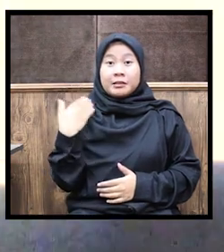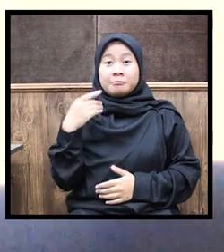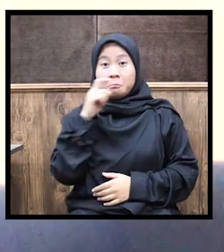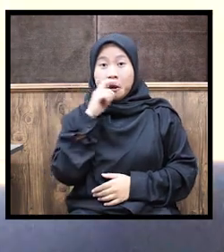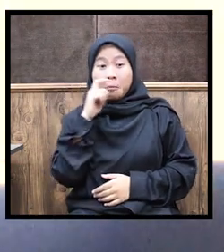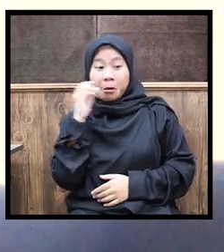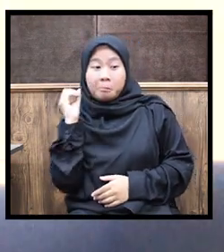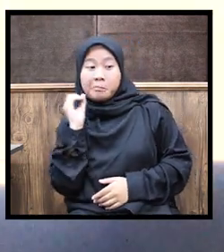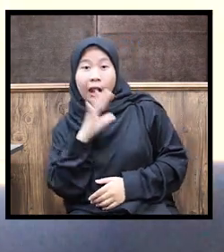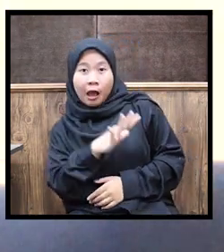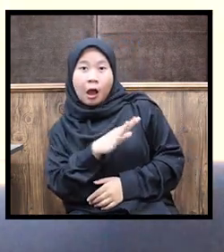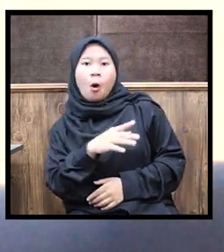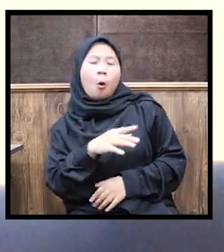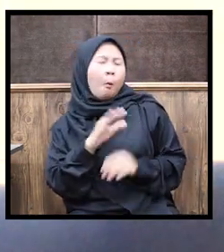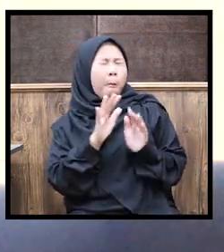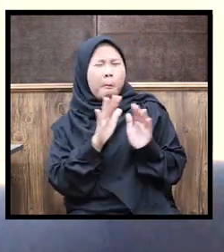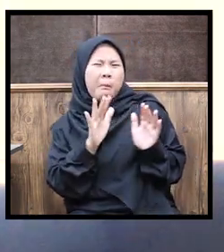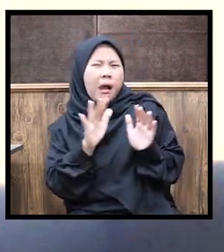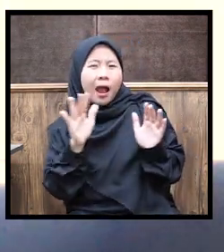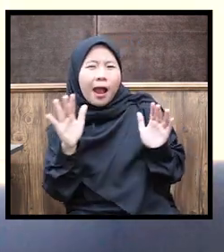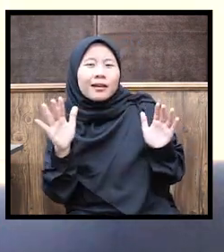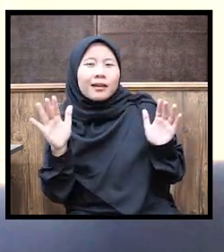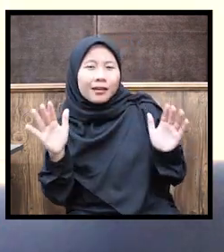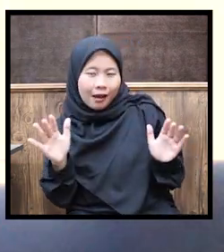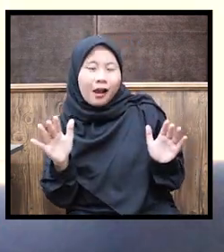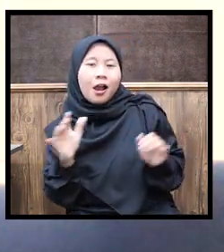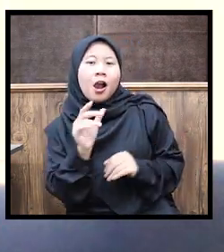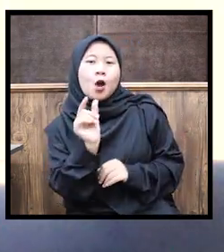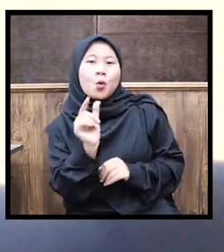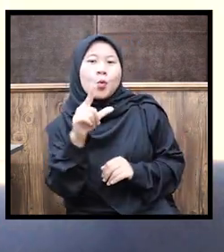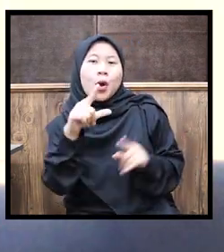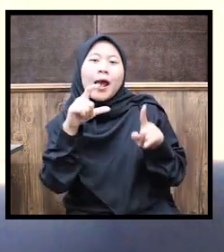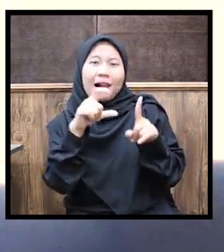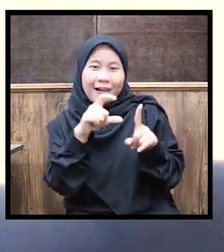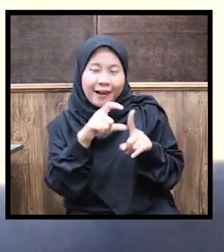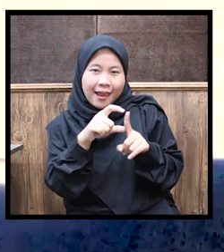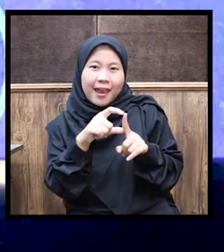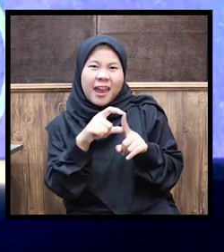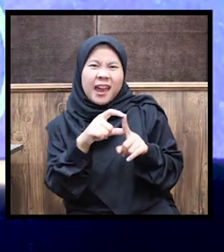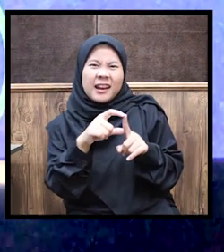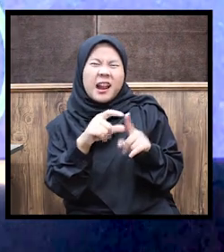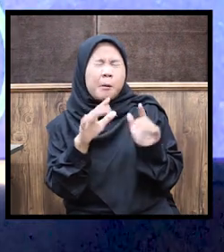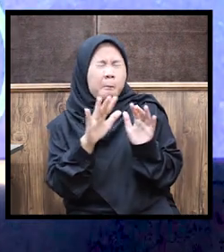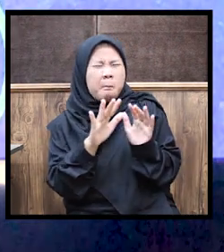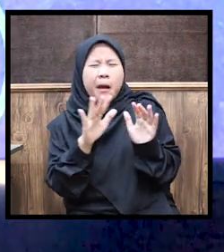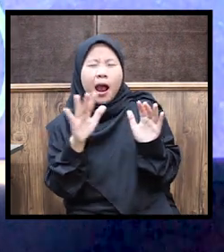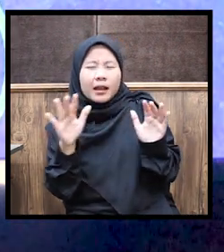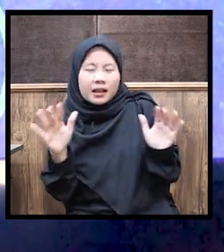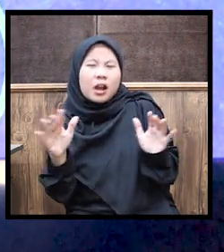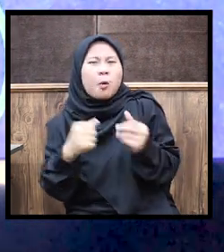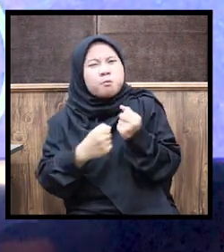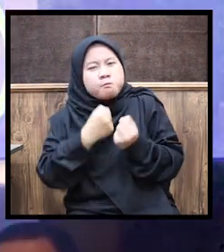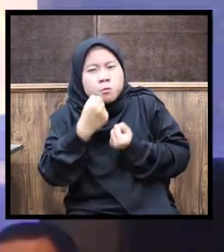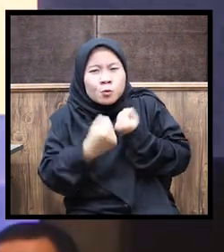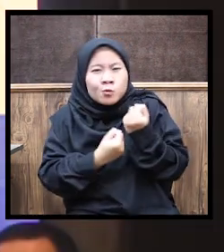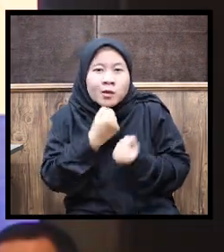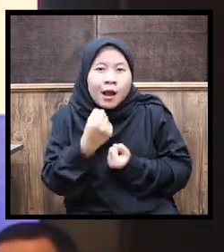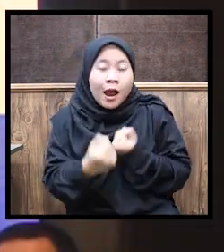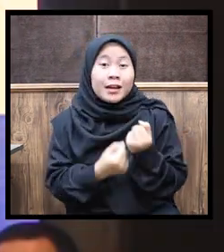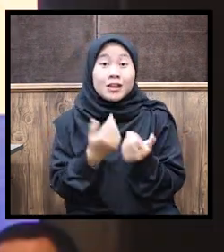menyampaikan banyak hal terkait wld di pemind Bantul sudah cukup banyak bekerja keras dan